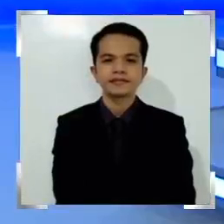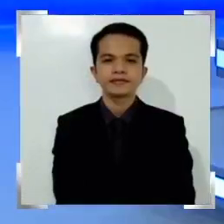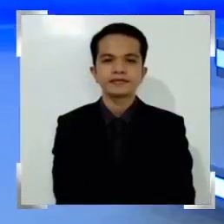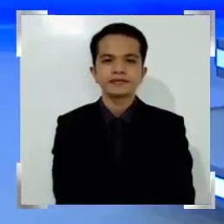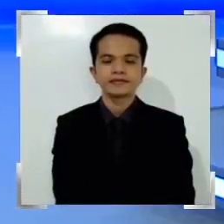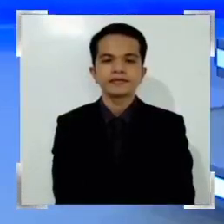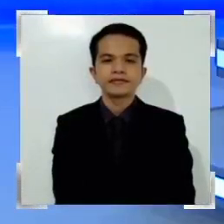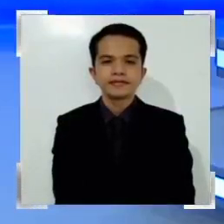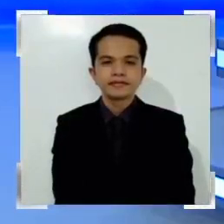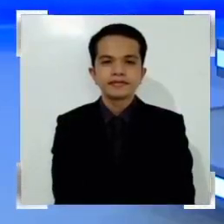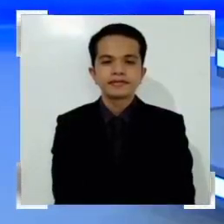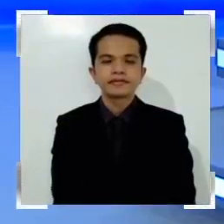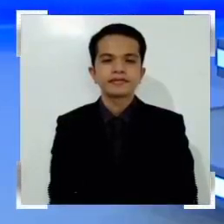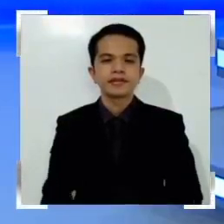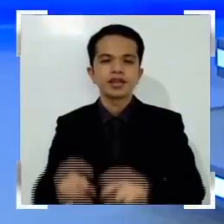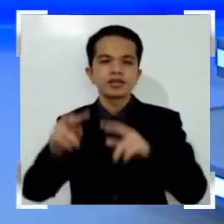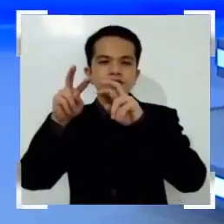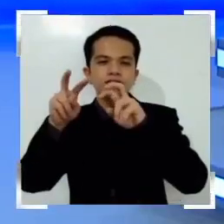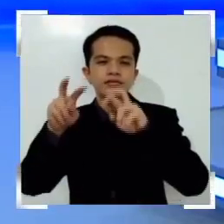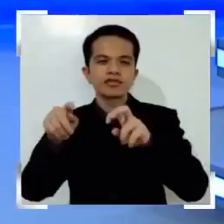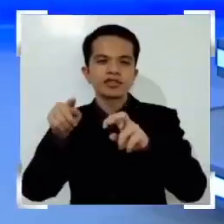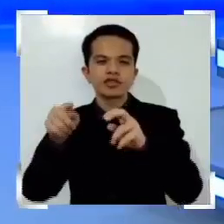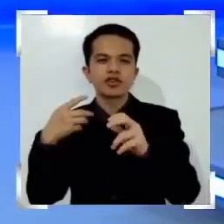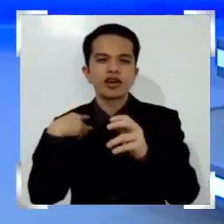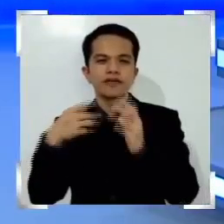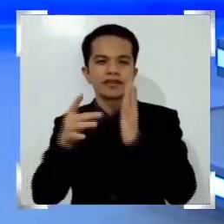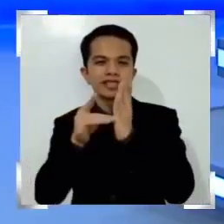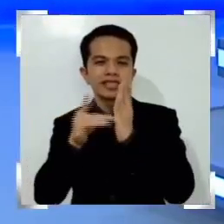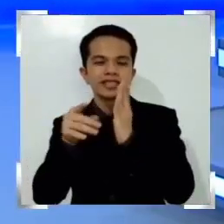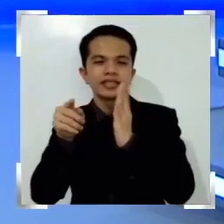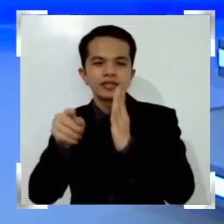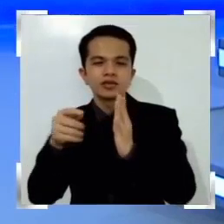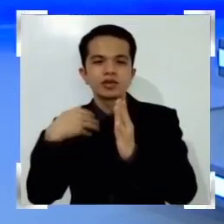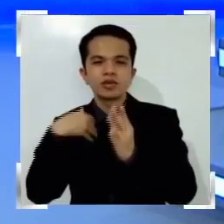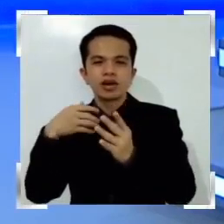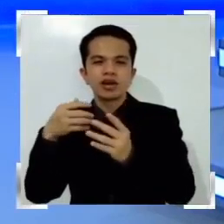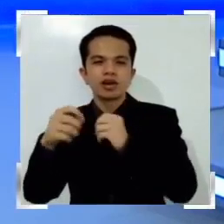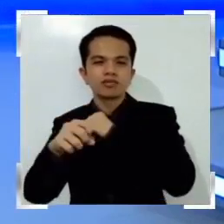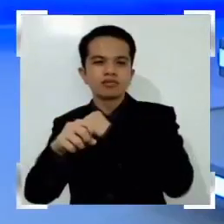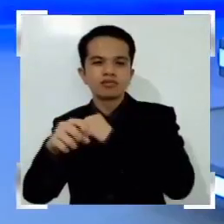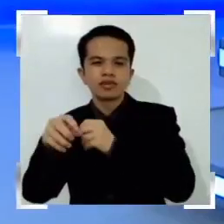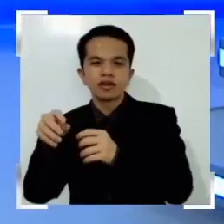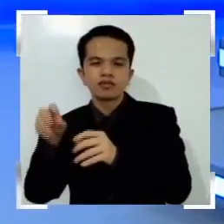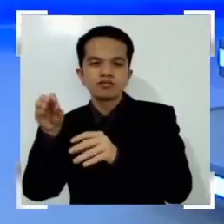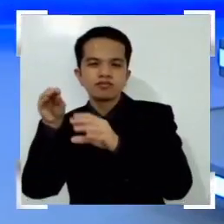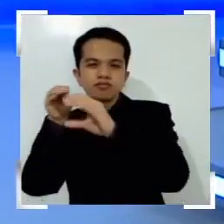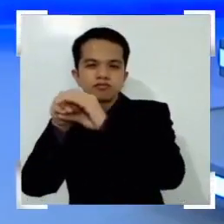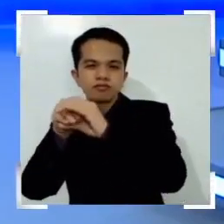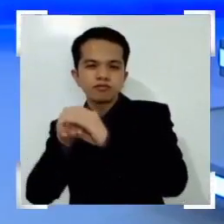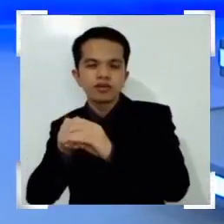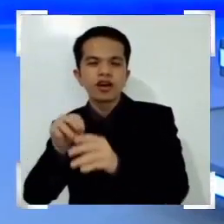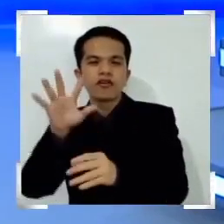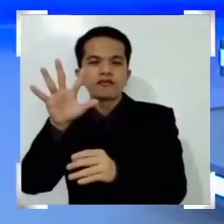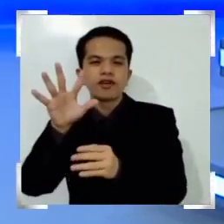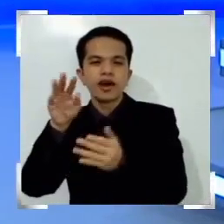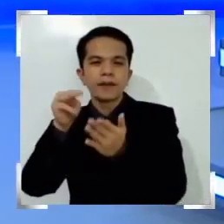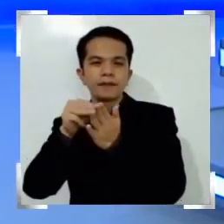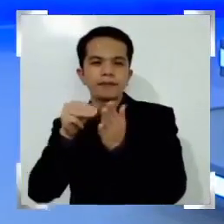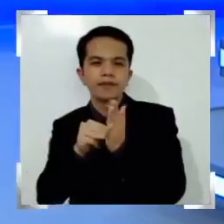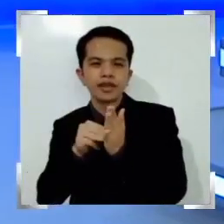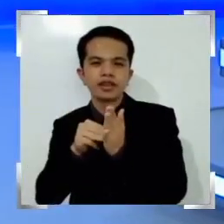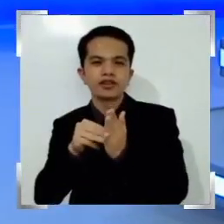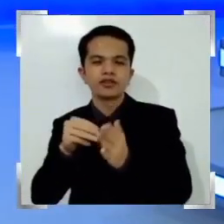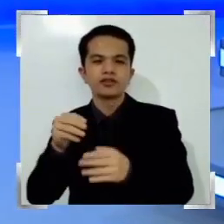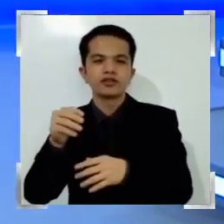Hinarang ng Philippine Navy ang isang oil tanker na nagtangkang magpuslit umano ng mahigit 50 milyong pisong halaga ng langis. Sumailalim